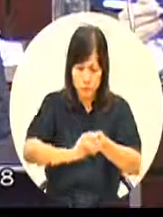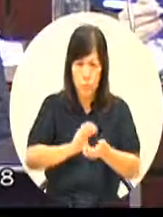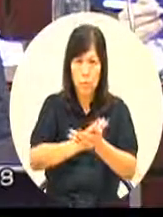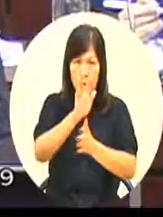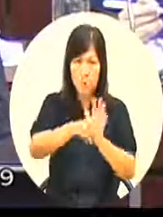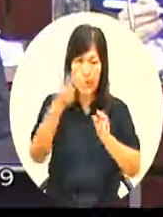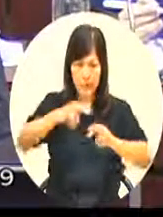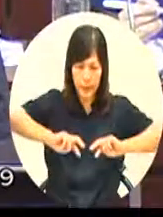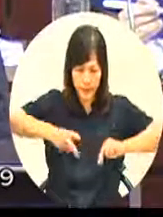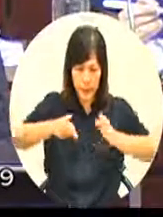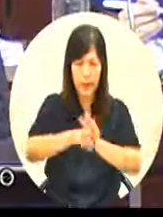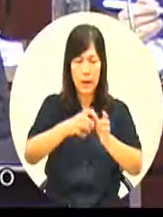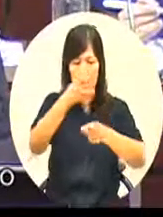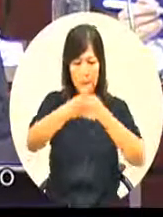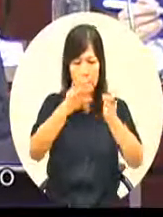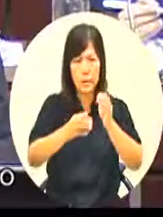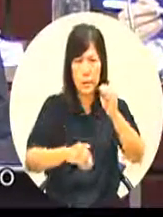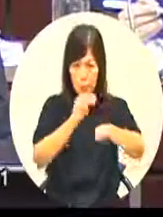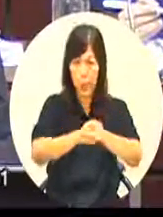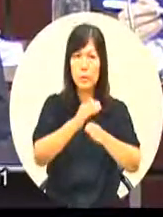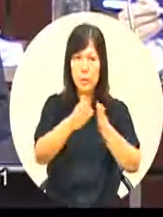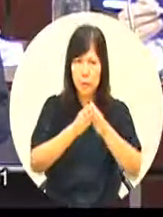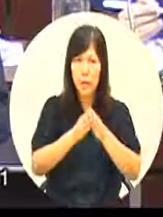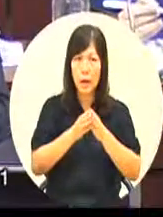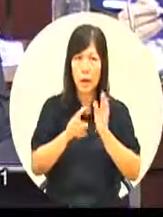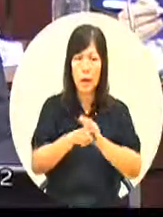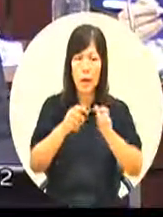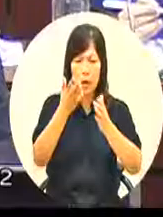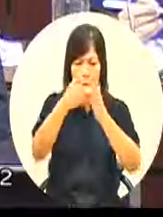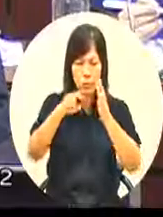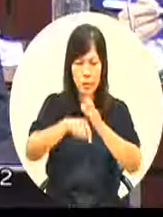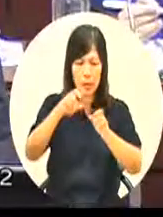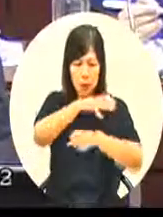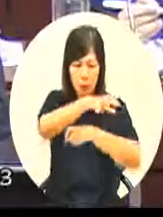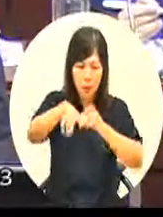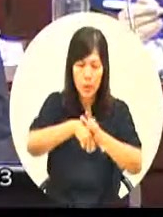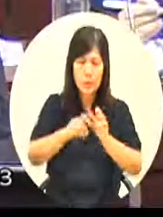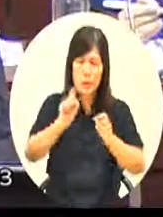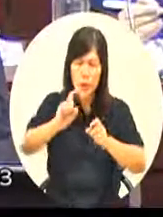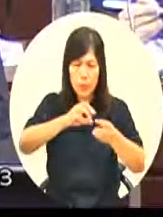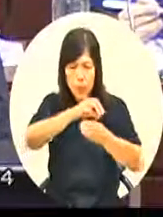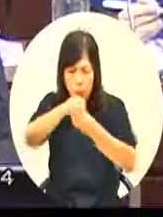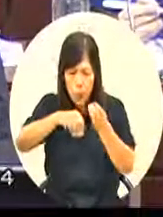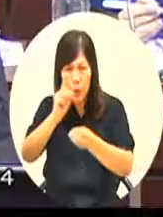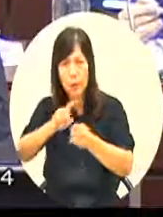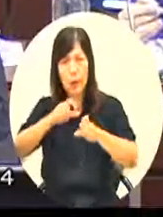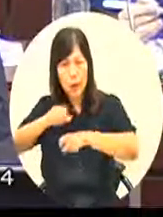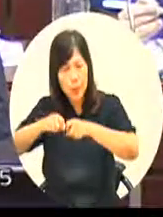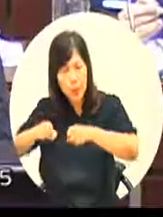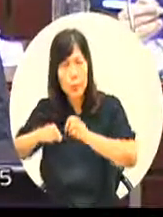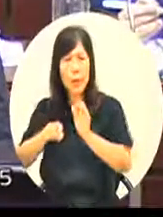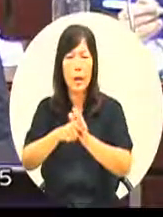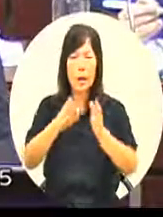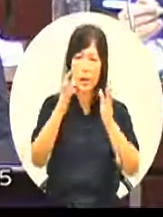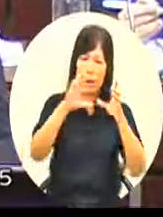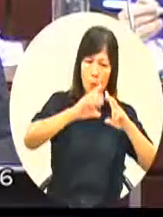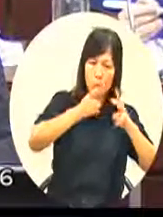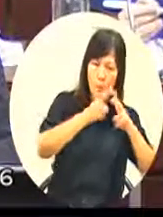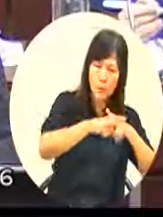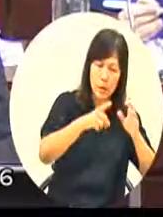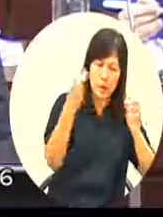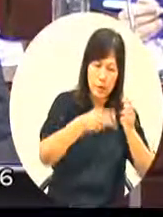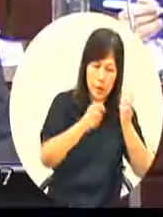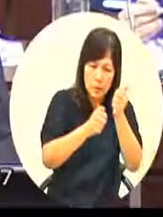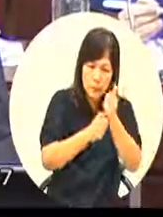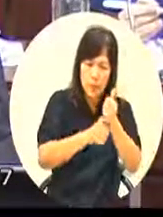希望4年达到，所以学校的这个空间如何的能够拿出来运用，或者是国小的幼儿园附幼再增设